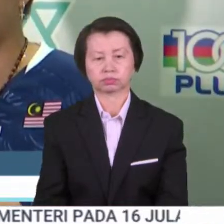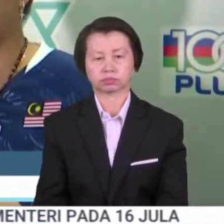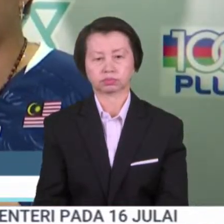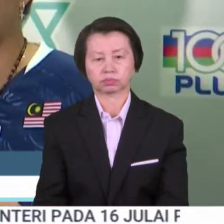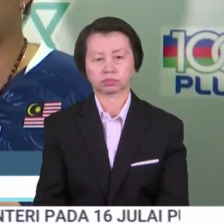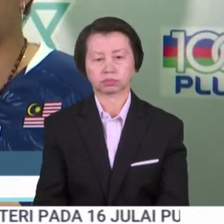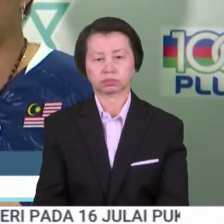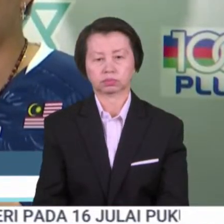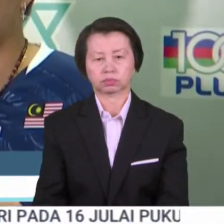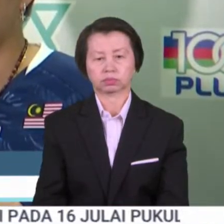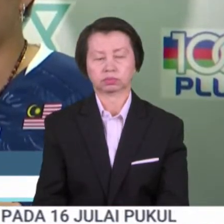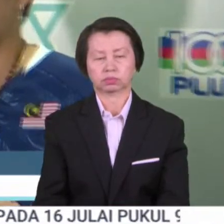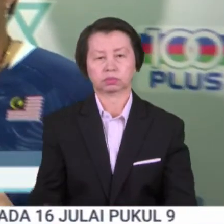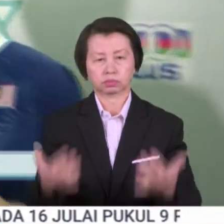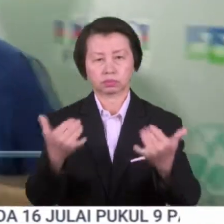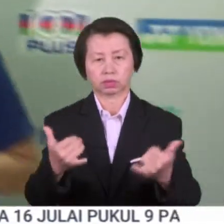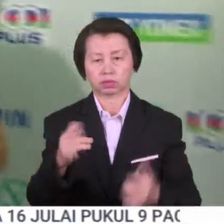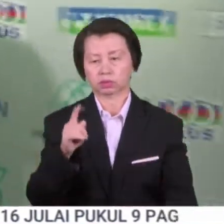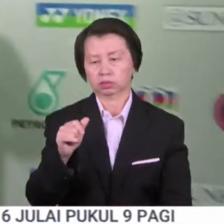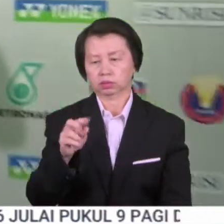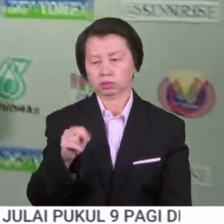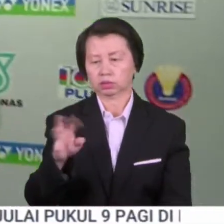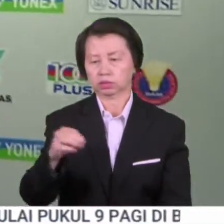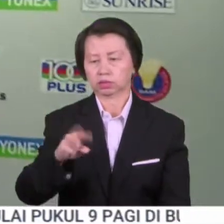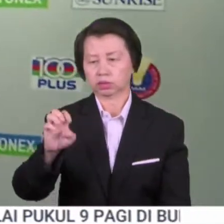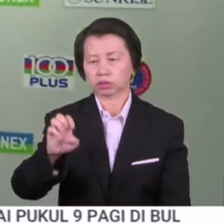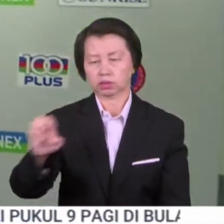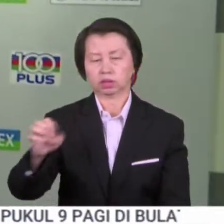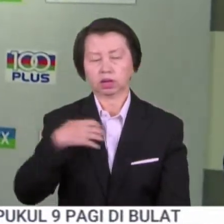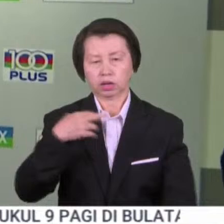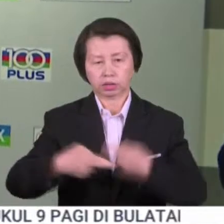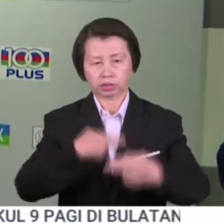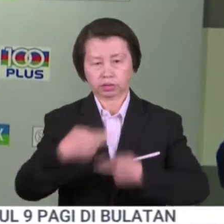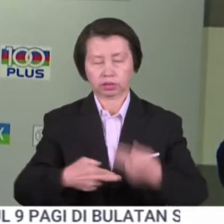sendi ketika ini Tang dan e